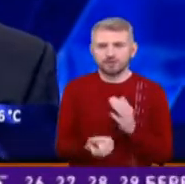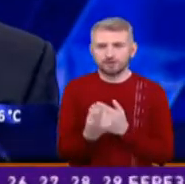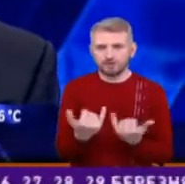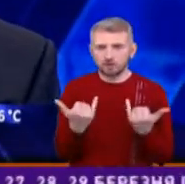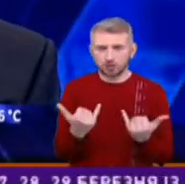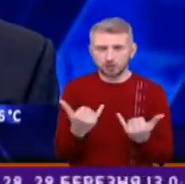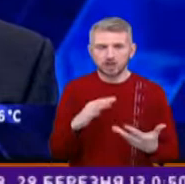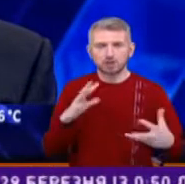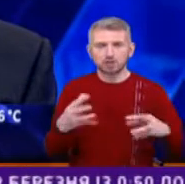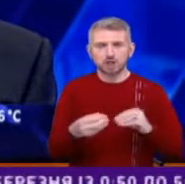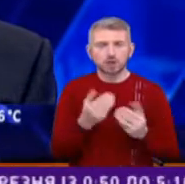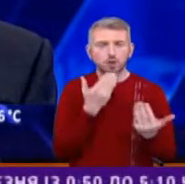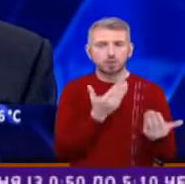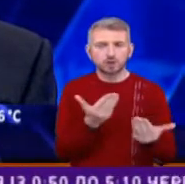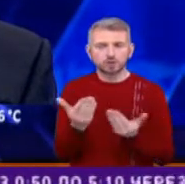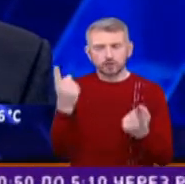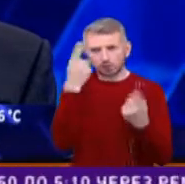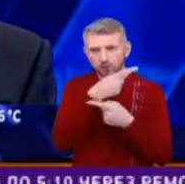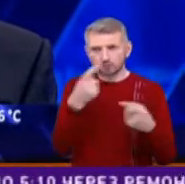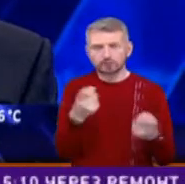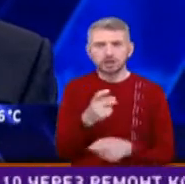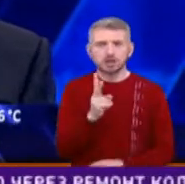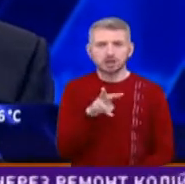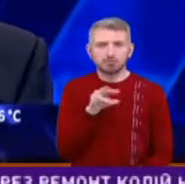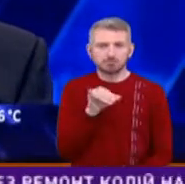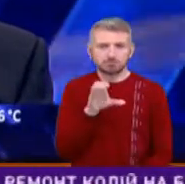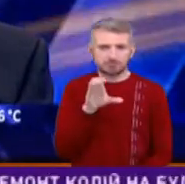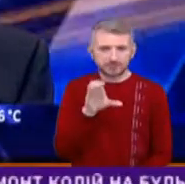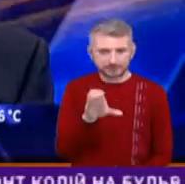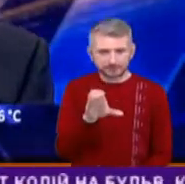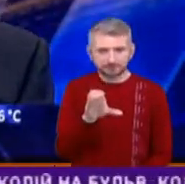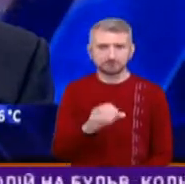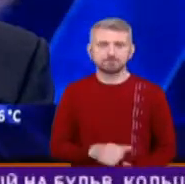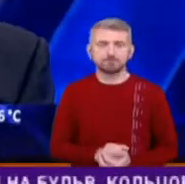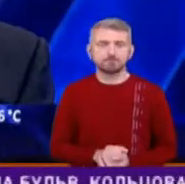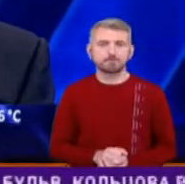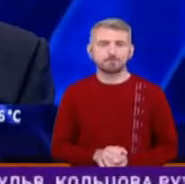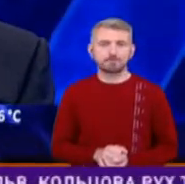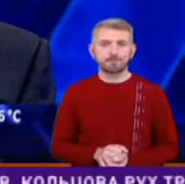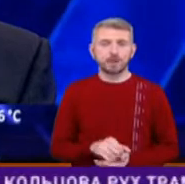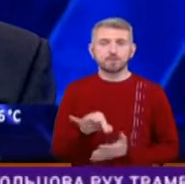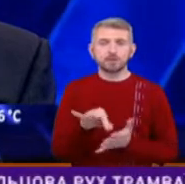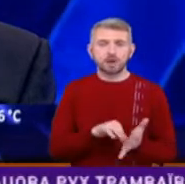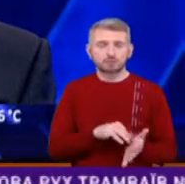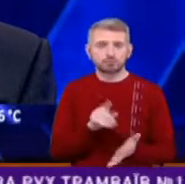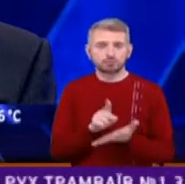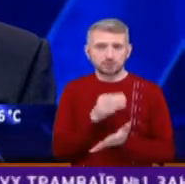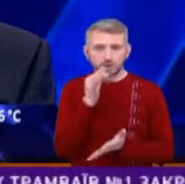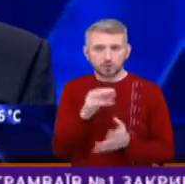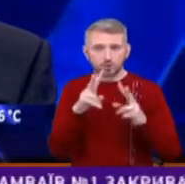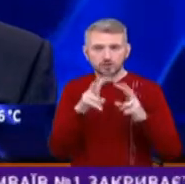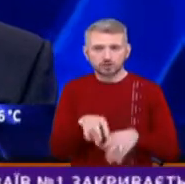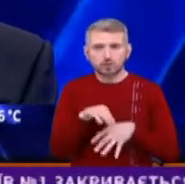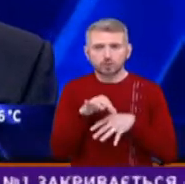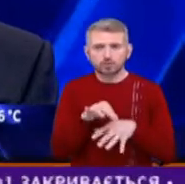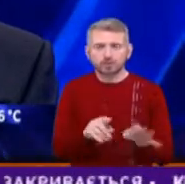Сьогодні результати опитування оприлюднив Київський міжнародний інститут соціології. Ну, відразу мушу зауважити, що дослідження